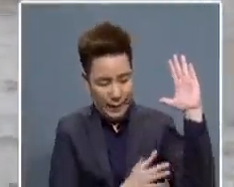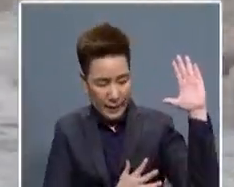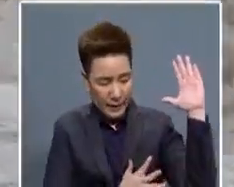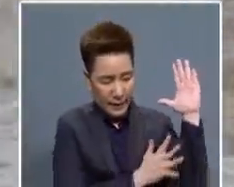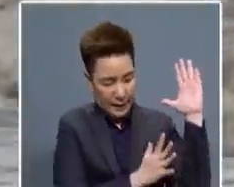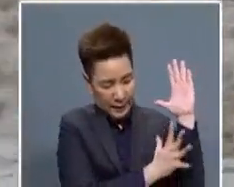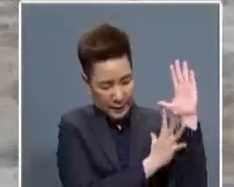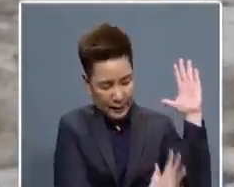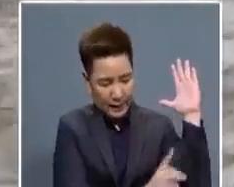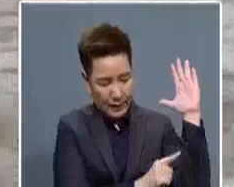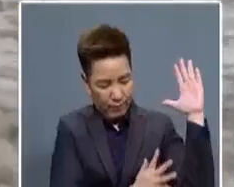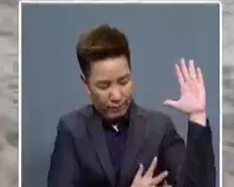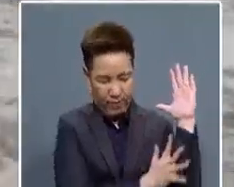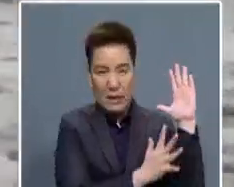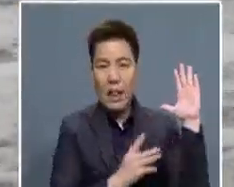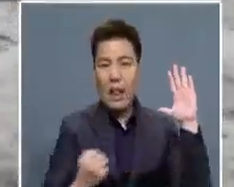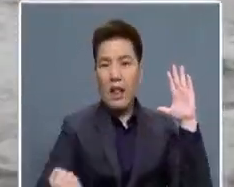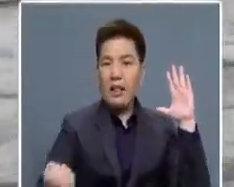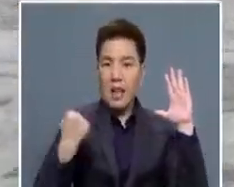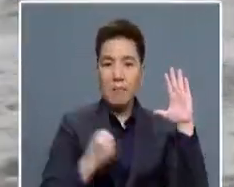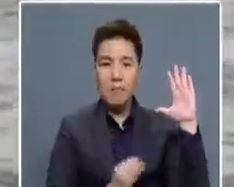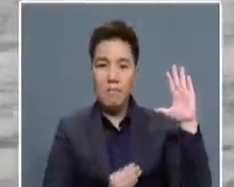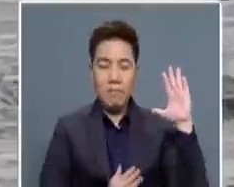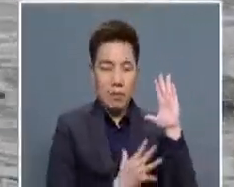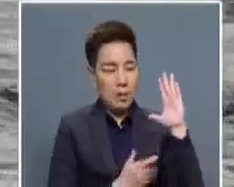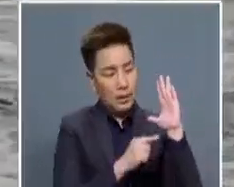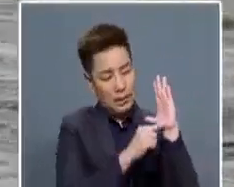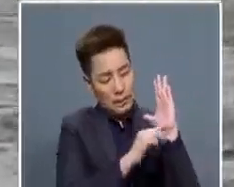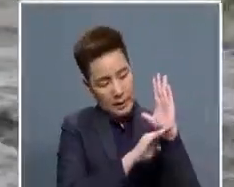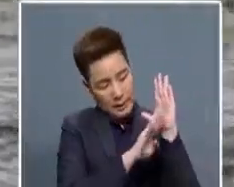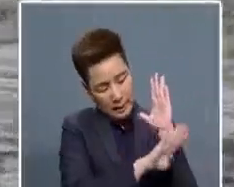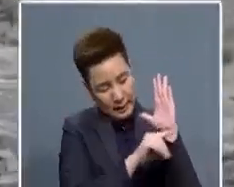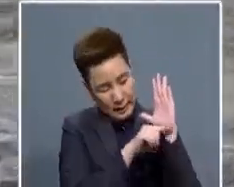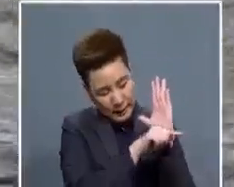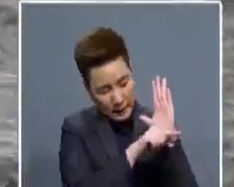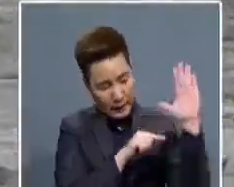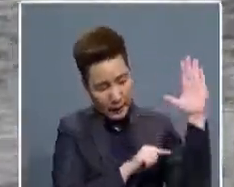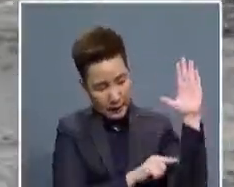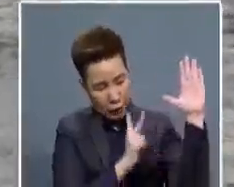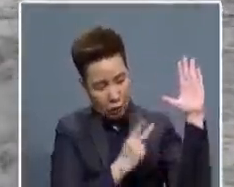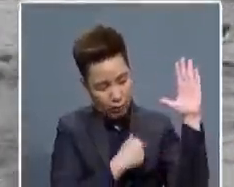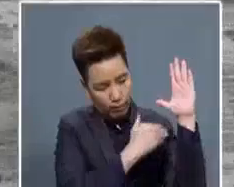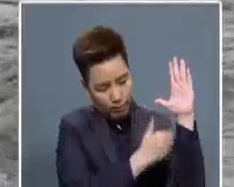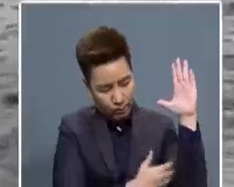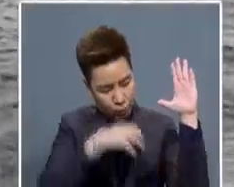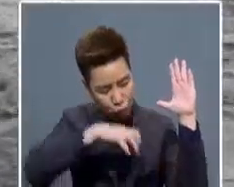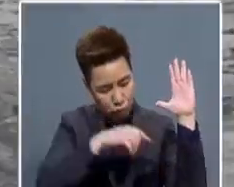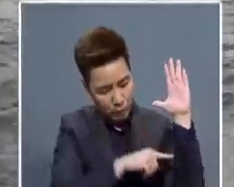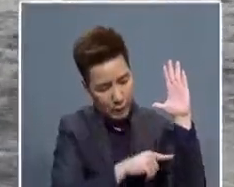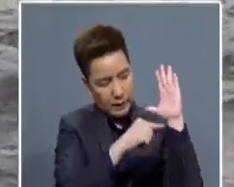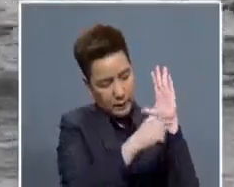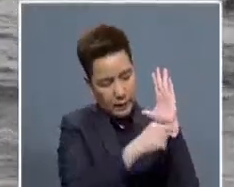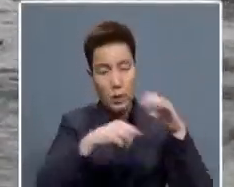และอ่าวแอบถ่ายที่ยังคงมีกำลังแรงก็เลยทำให้ตอนนี้ทางภาคตะวันออกและภาคใต้ยังคงมีฝนตกต่อเนื่องและฝนตก